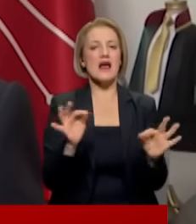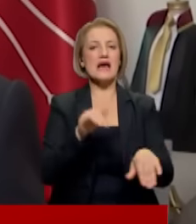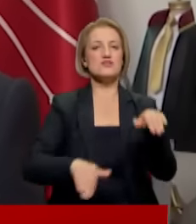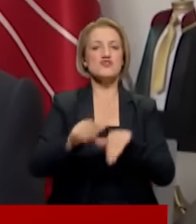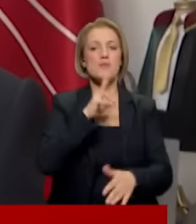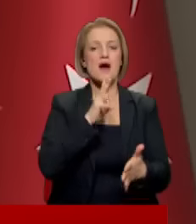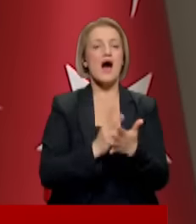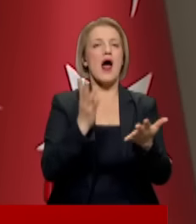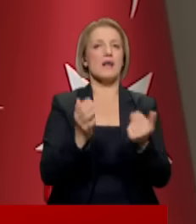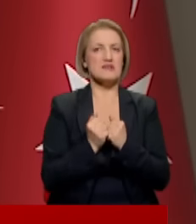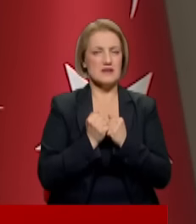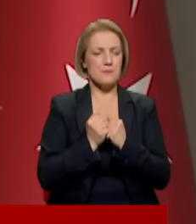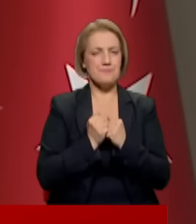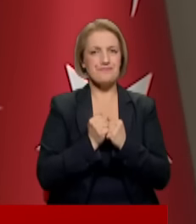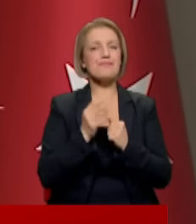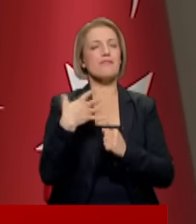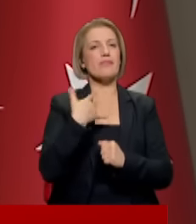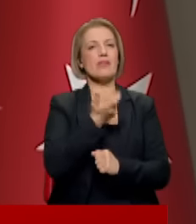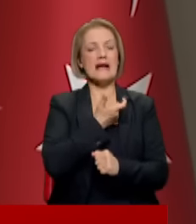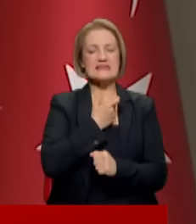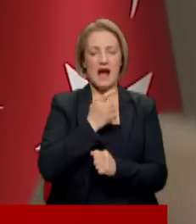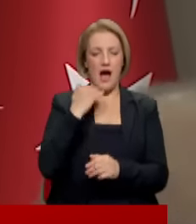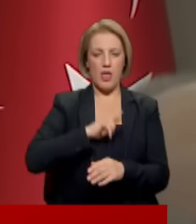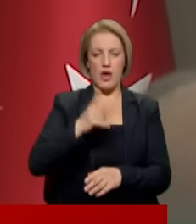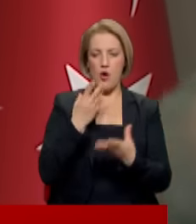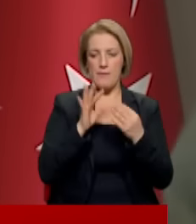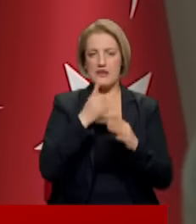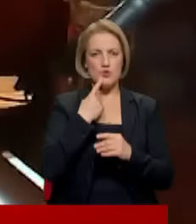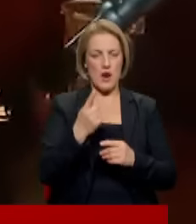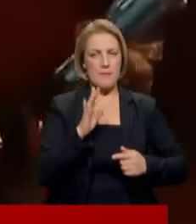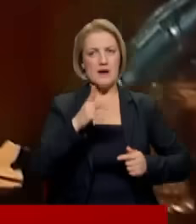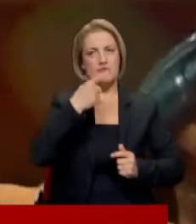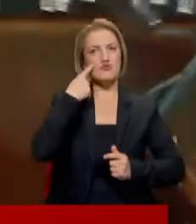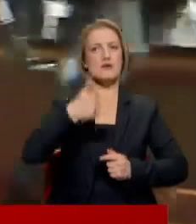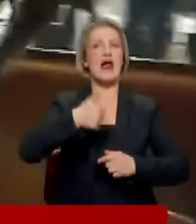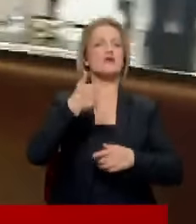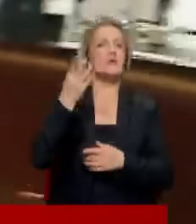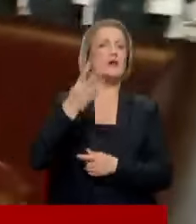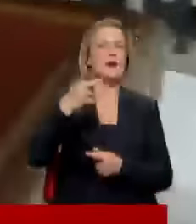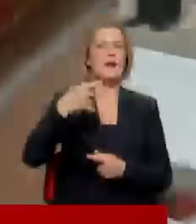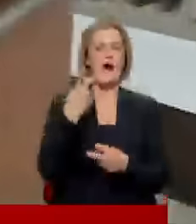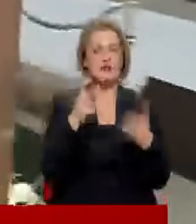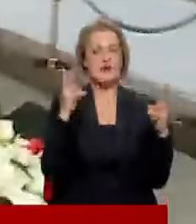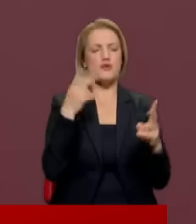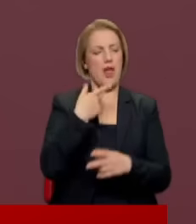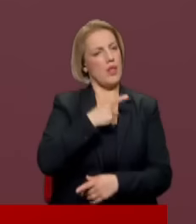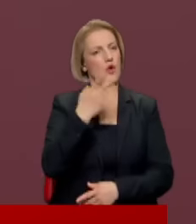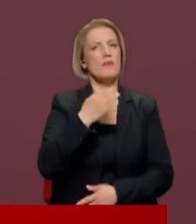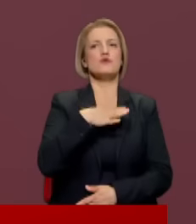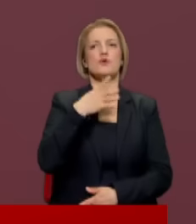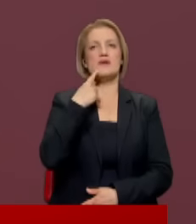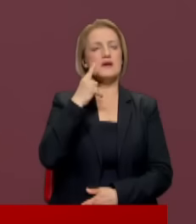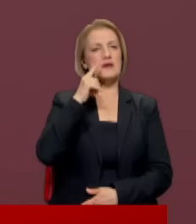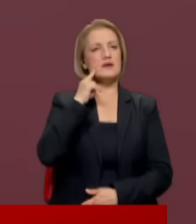kararı alması ile anayasa bir kez daha aday olamaz diyor ama Cumhurbaşkanı Erdoğan yeniden adaylık isteğini açıkça dile getirdi insan